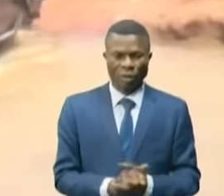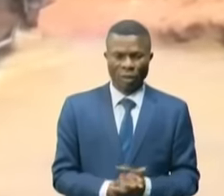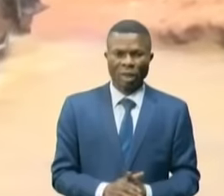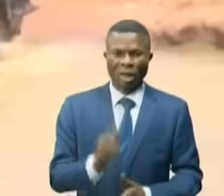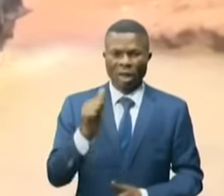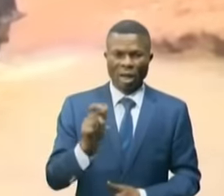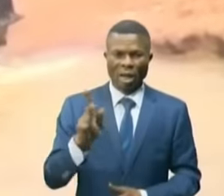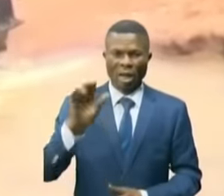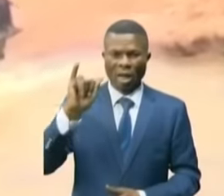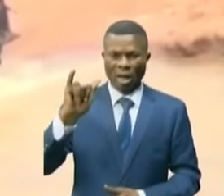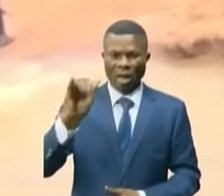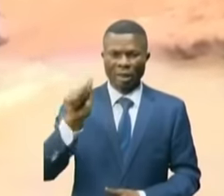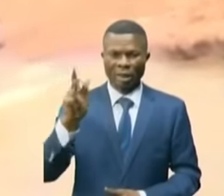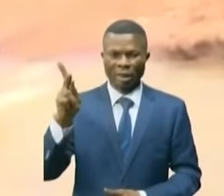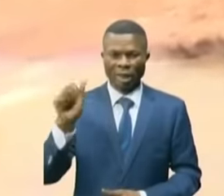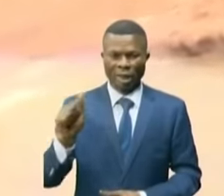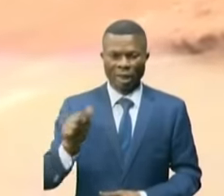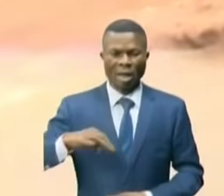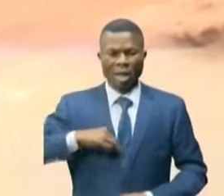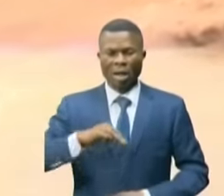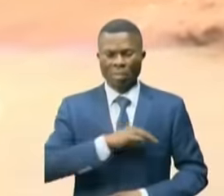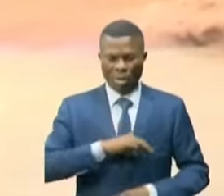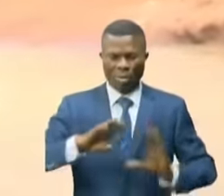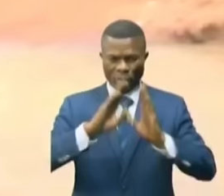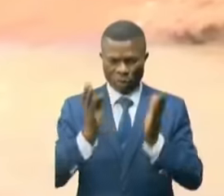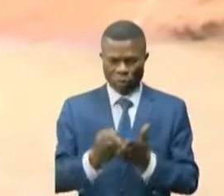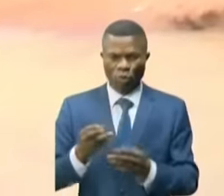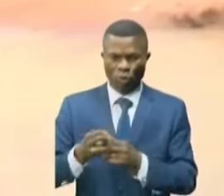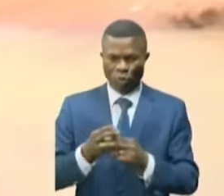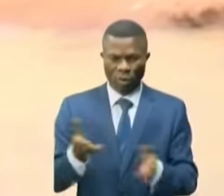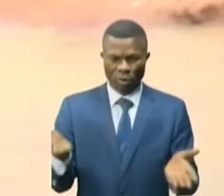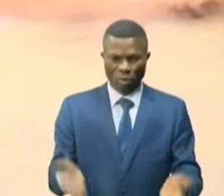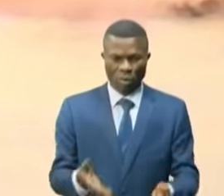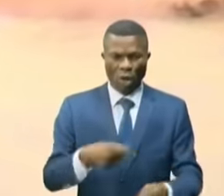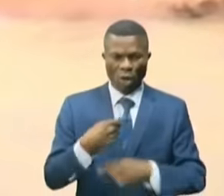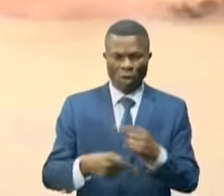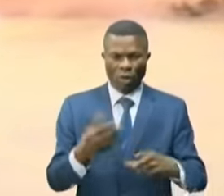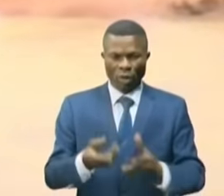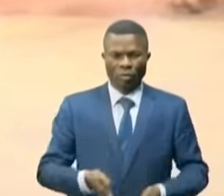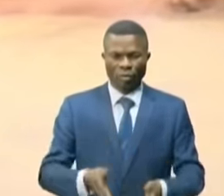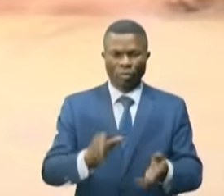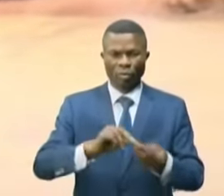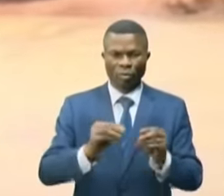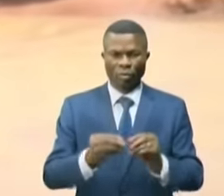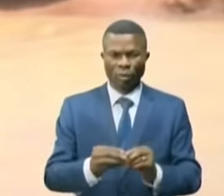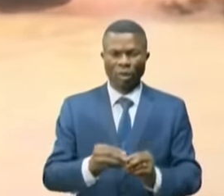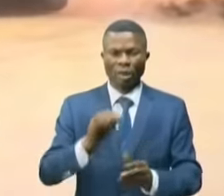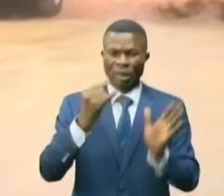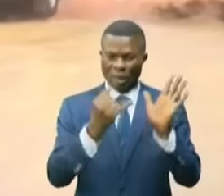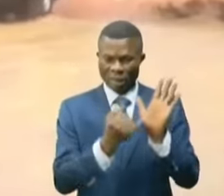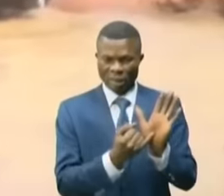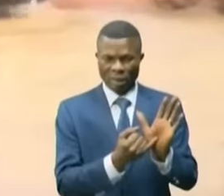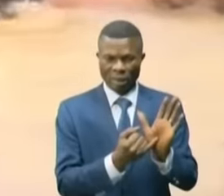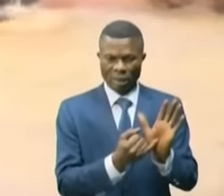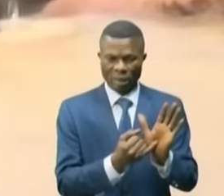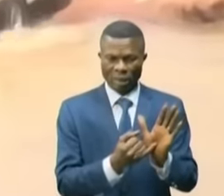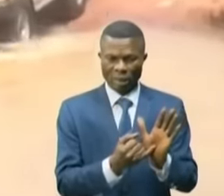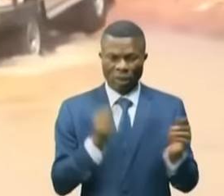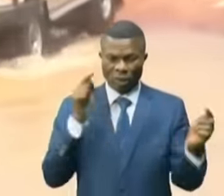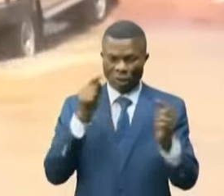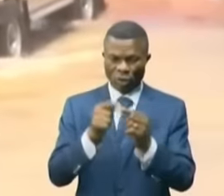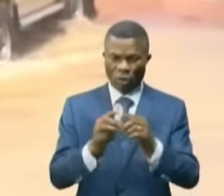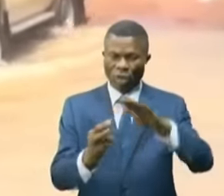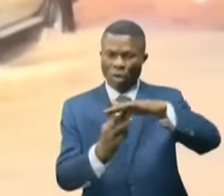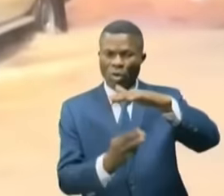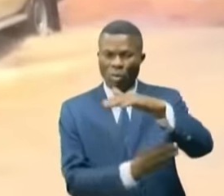Kouma, et les membres du comité provincial de sécurité. Tout a commencé sur la route nationale numéro 6, jusqu'au pont